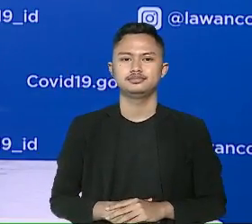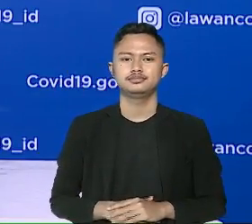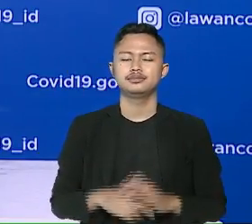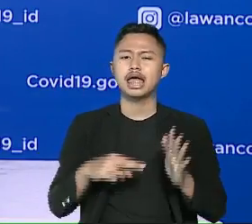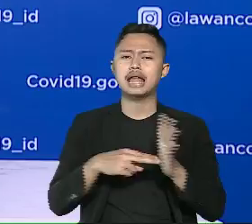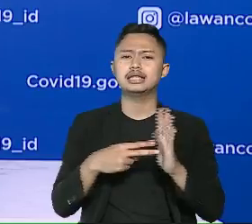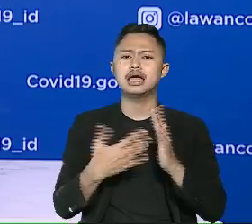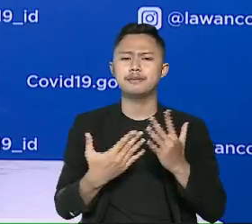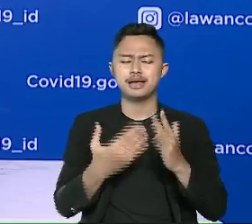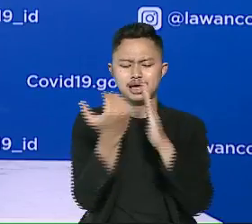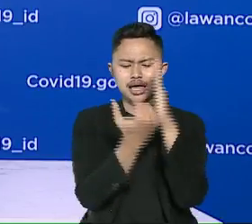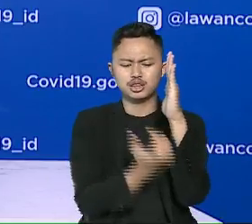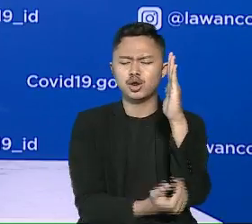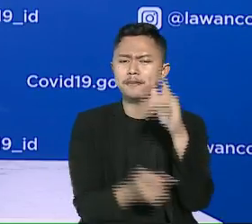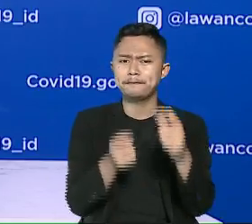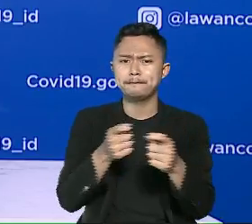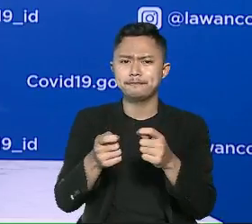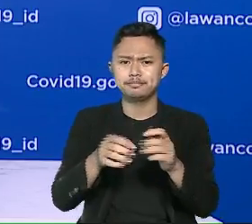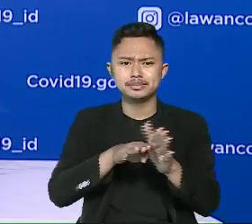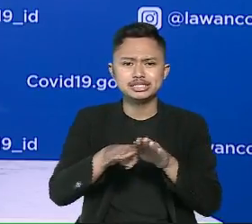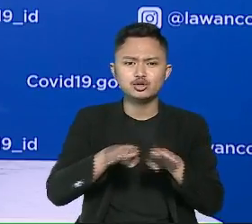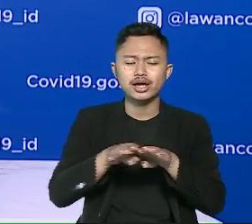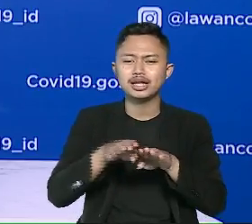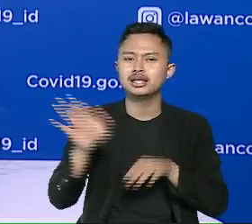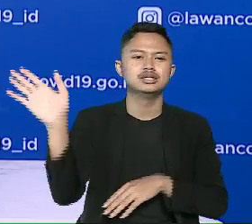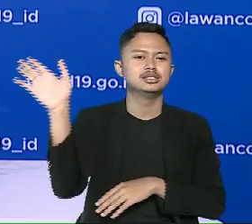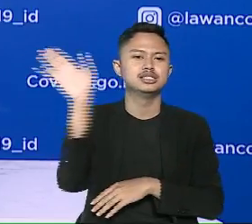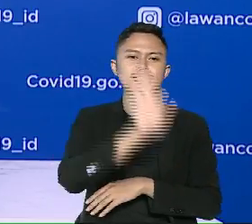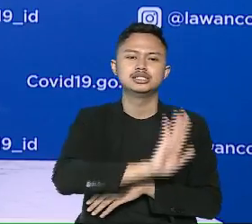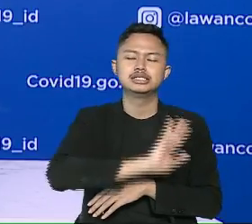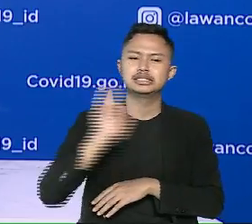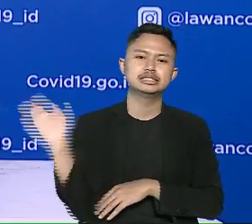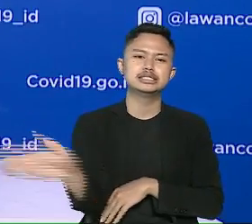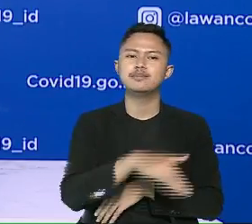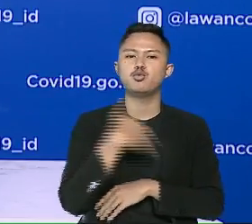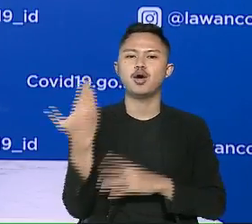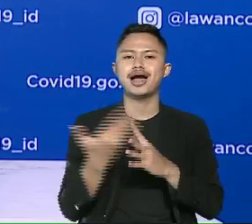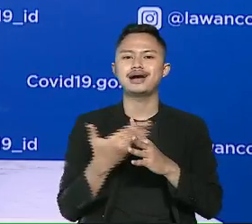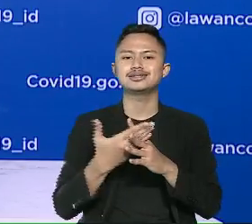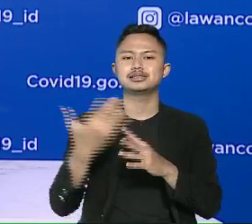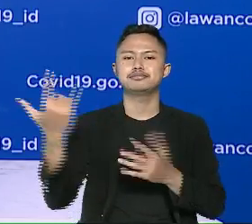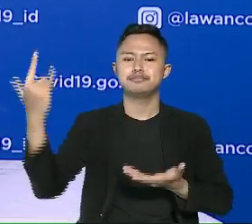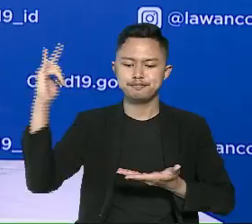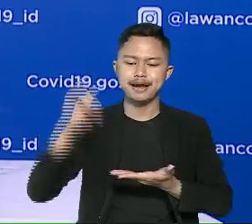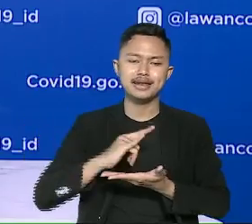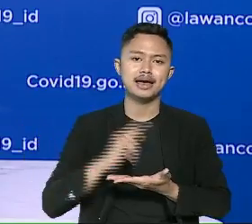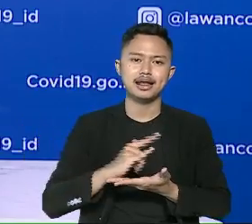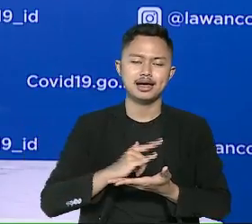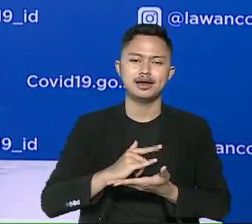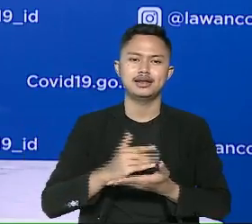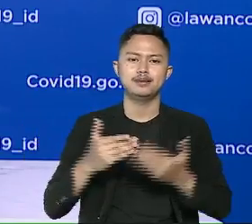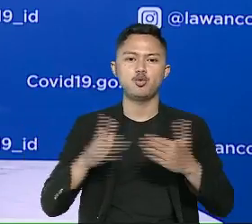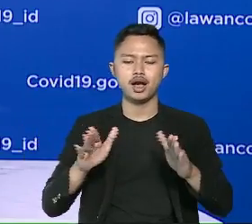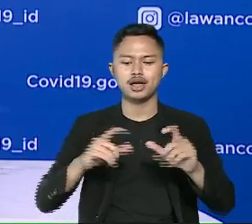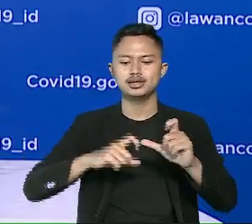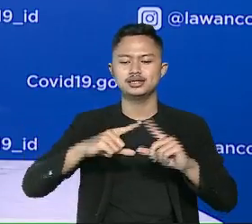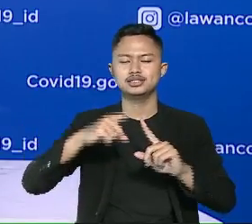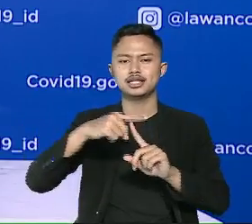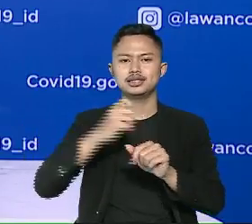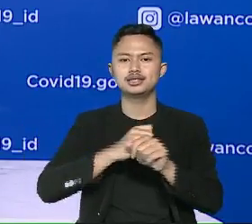ini berlaku di seluruh pintu kedatangan internasional dan termaktub dalam kebijakan Satgas yang